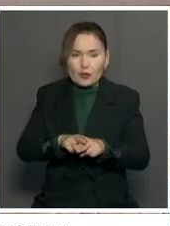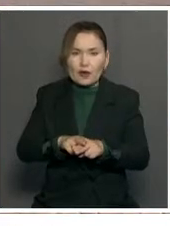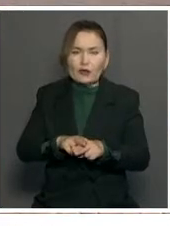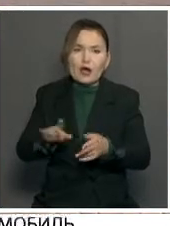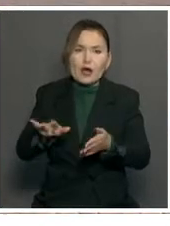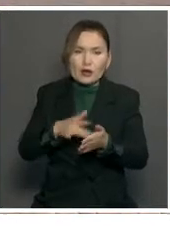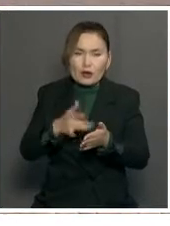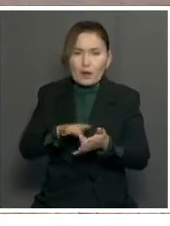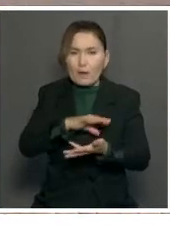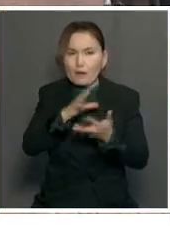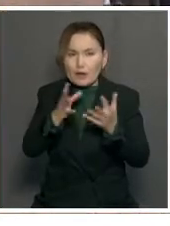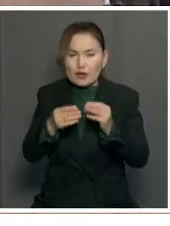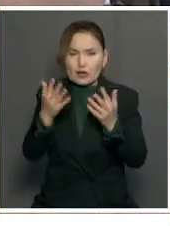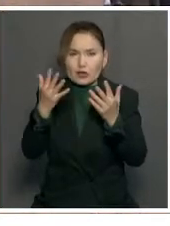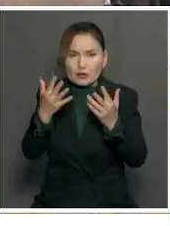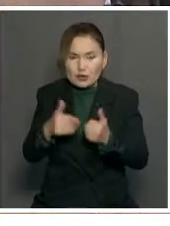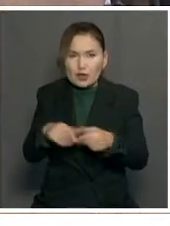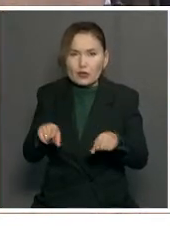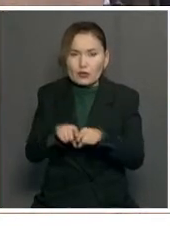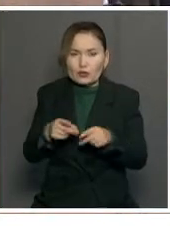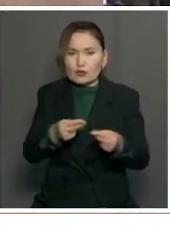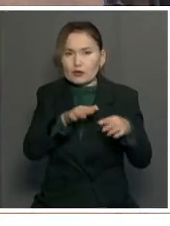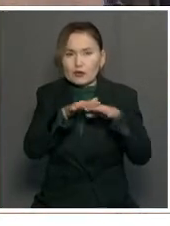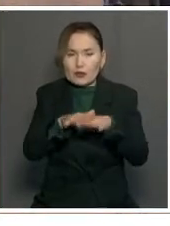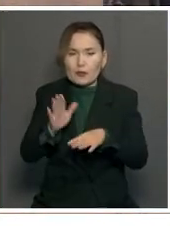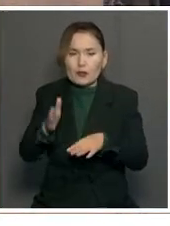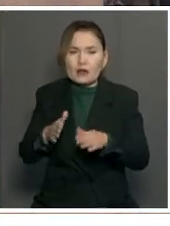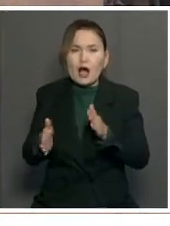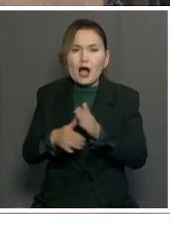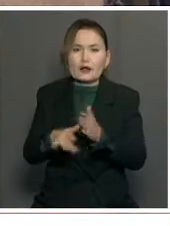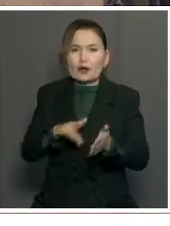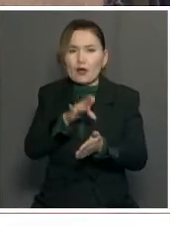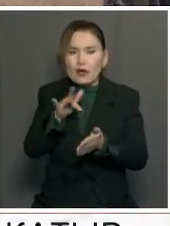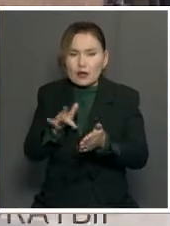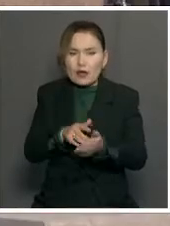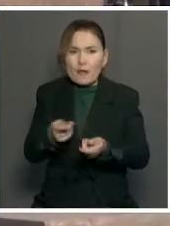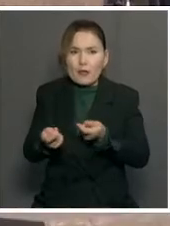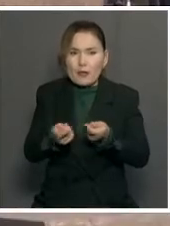алған мәселелер болды бұл жерде. Бұл жобаны жасаған Атырау облысы жол басқармасы соларға хат жолдадық.